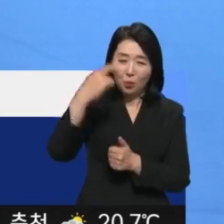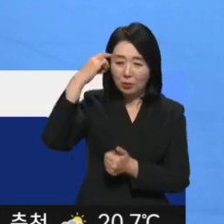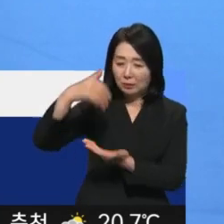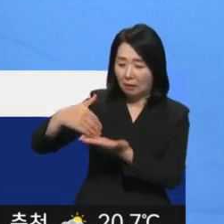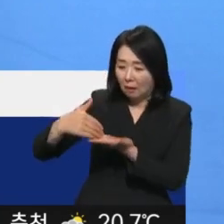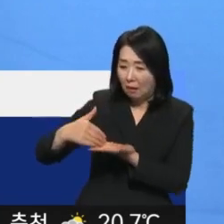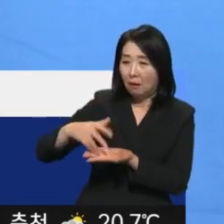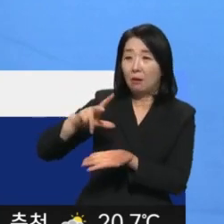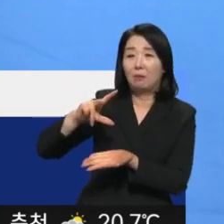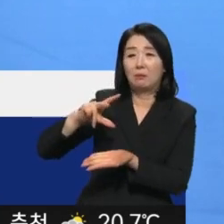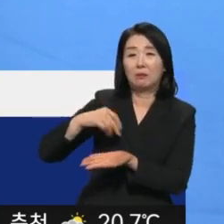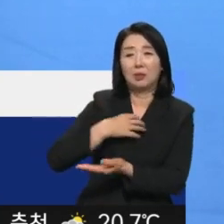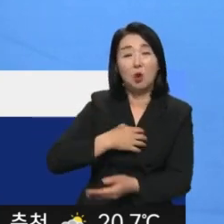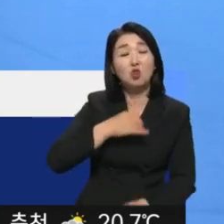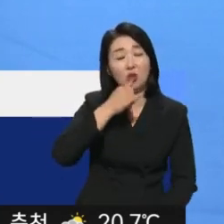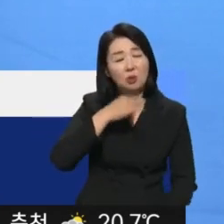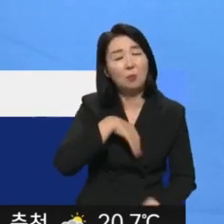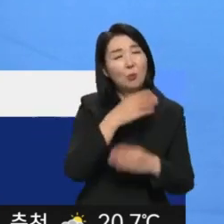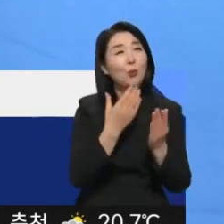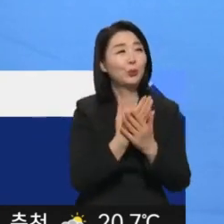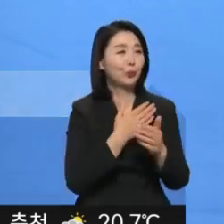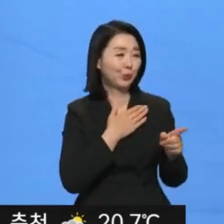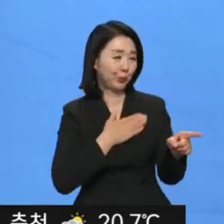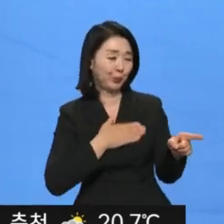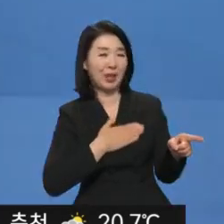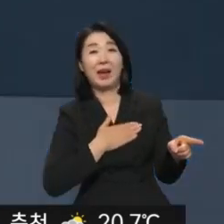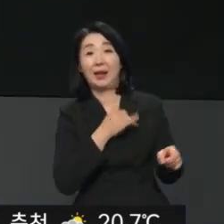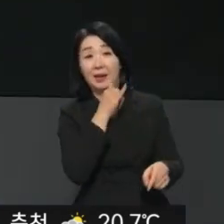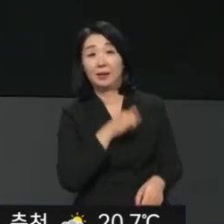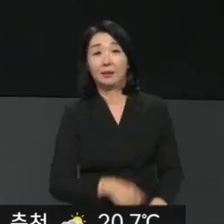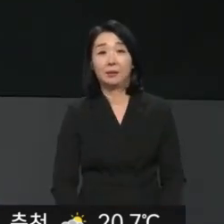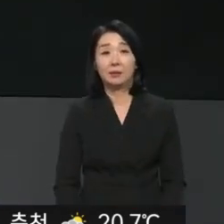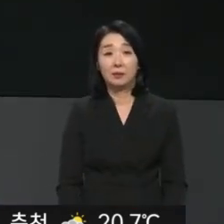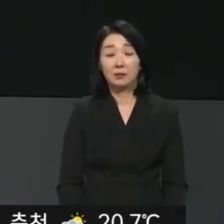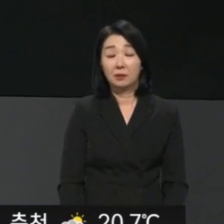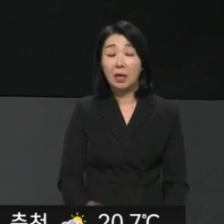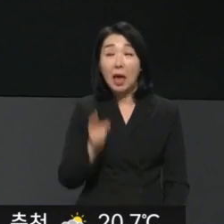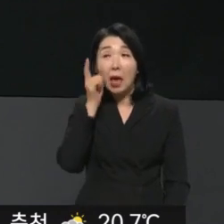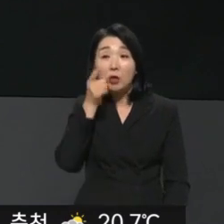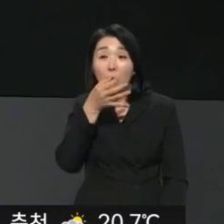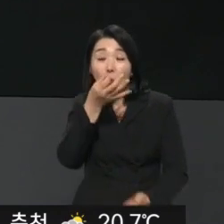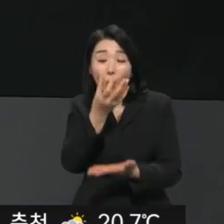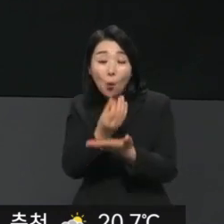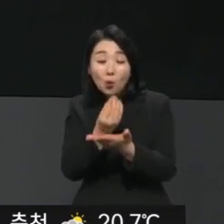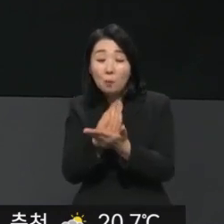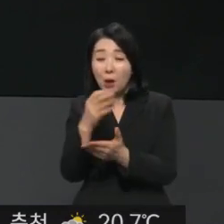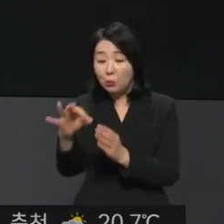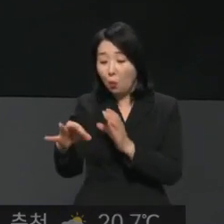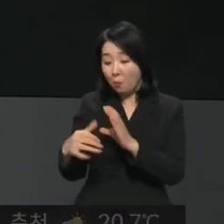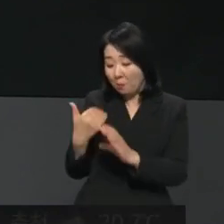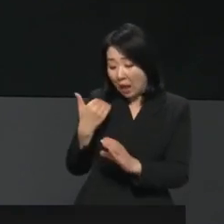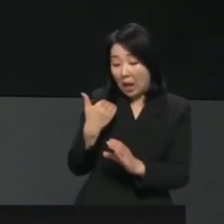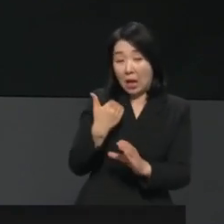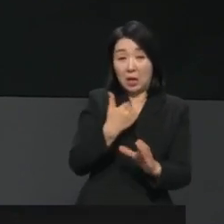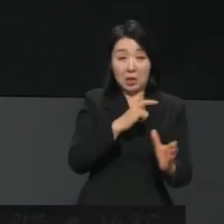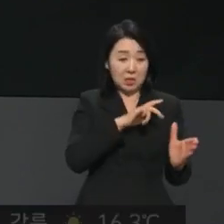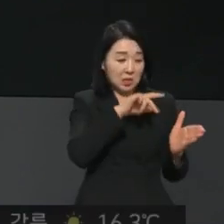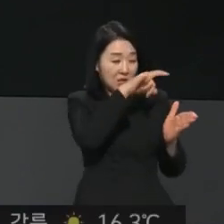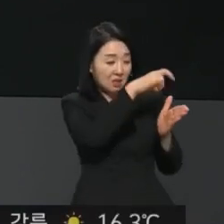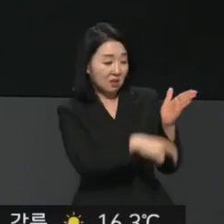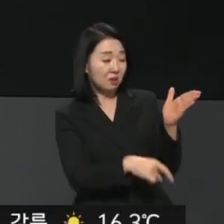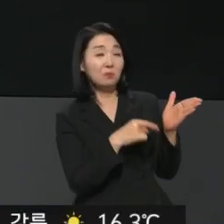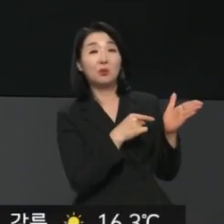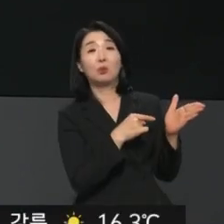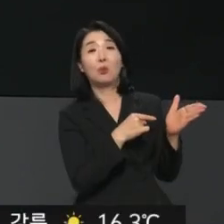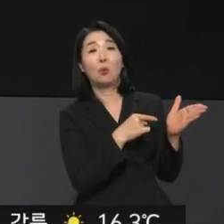우려가 있다는 것은 지도부에서도 잘 알고 있습니다. 여기에 녹취 파일에 돈을 받은 의원들 이름까지 구체적으로 나오는